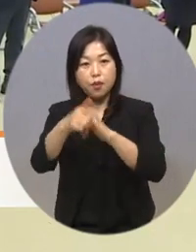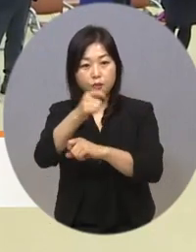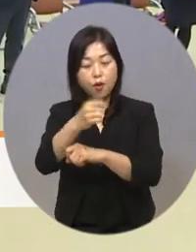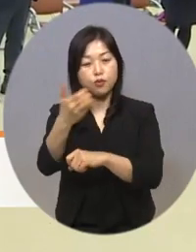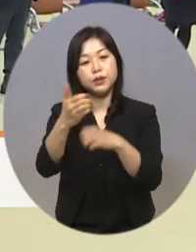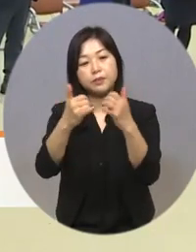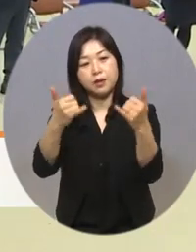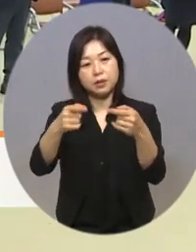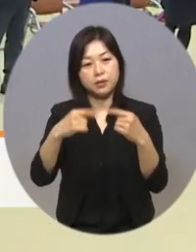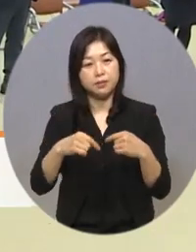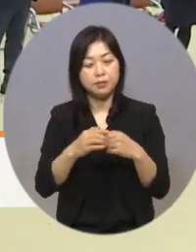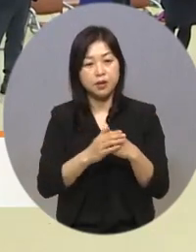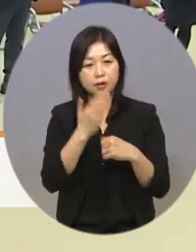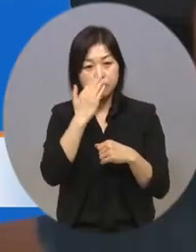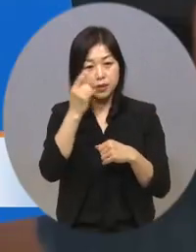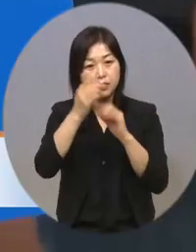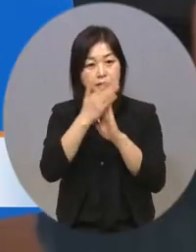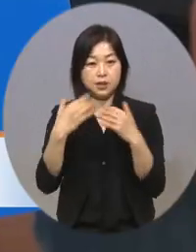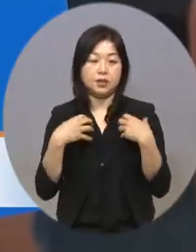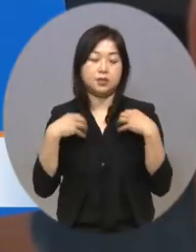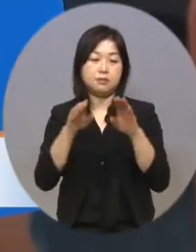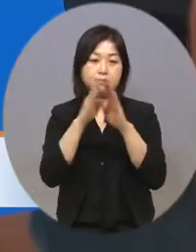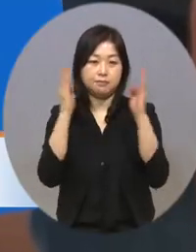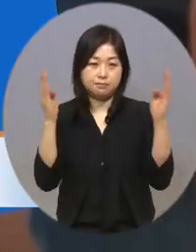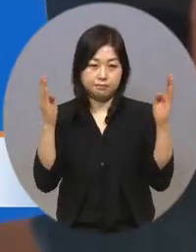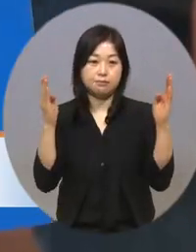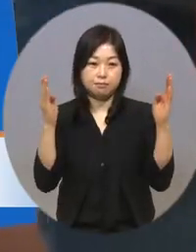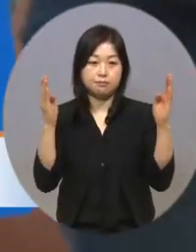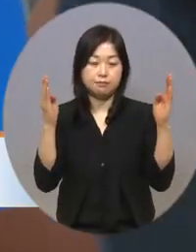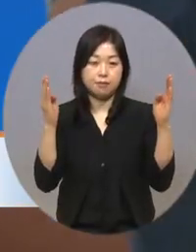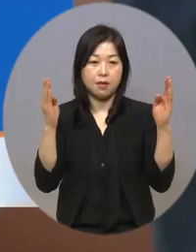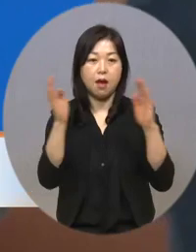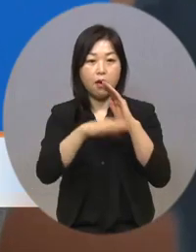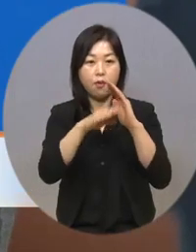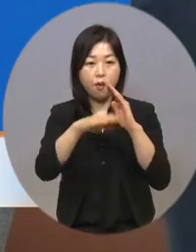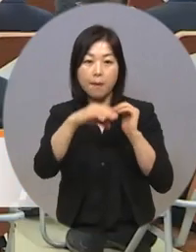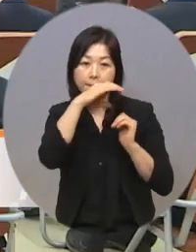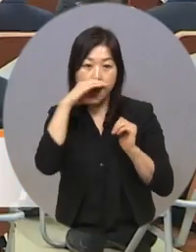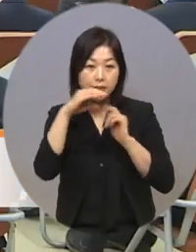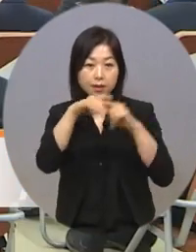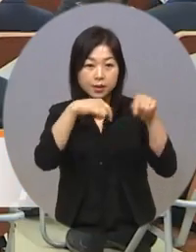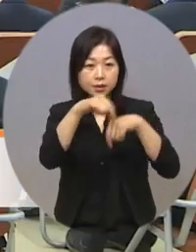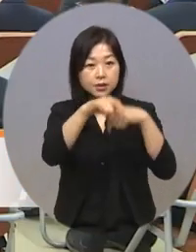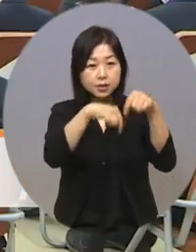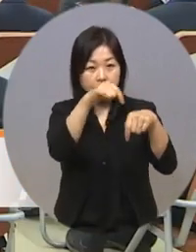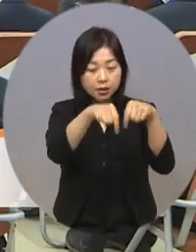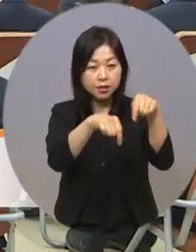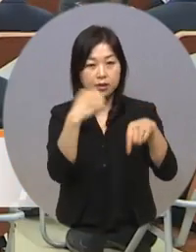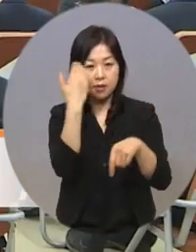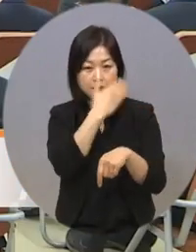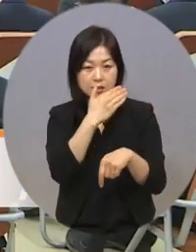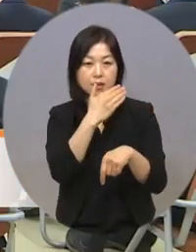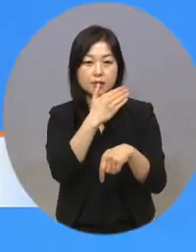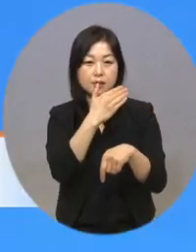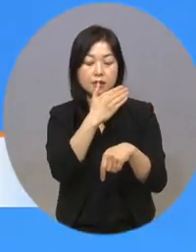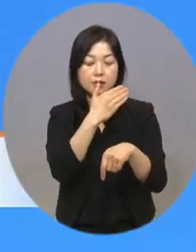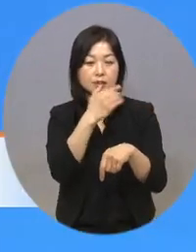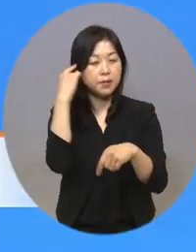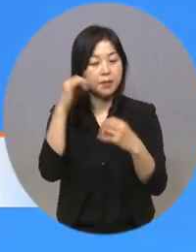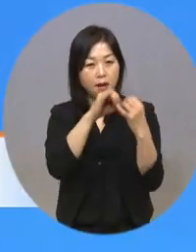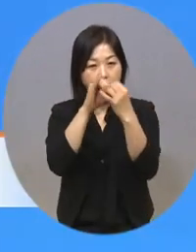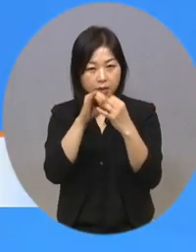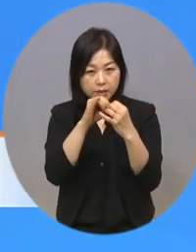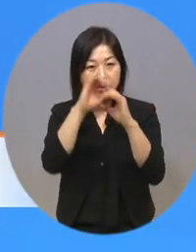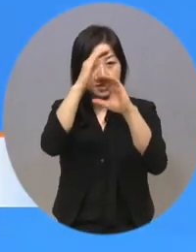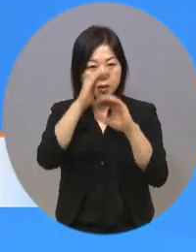가운데 순천시청에서 가진 행사에서는 공정한 행정실천을 위한 청렴결의문을 낭독하고